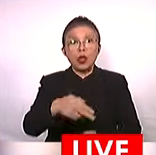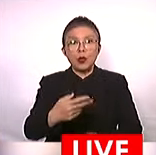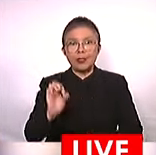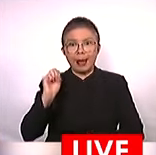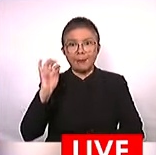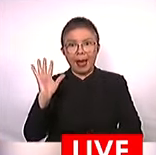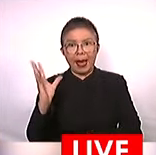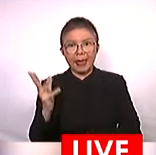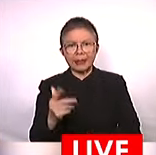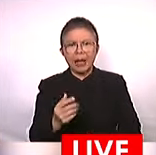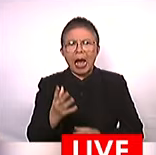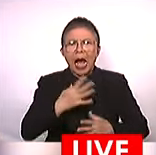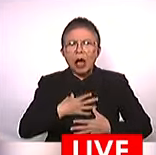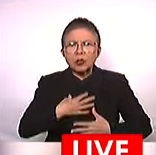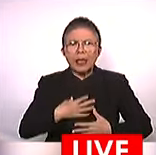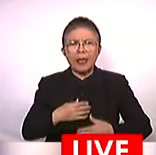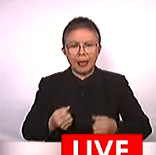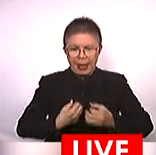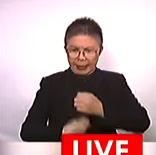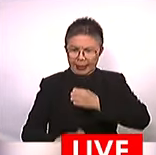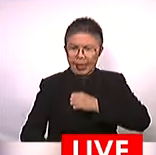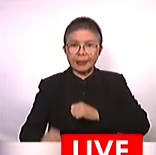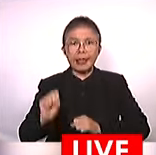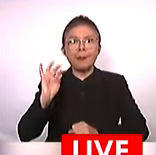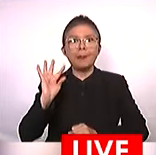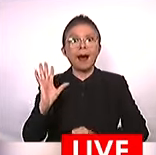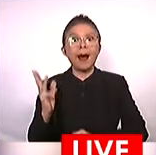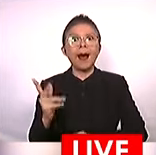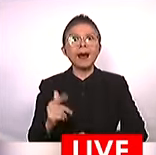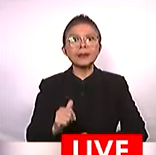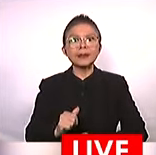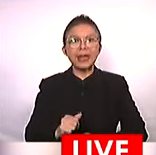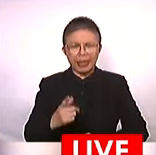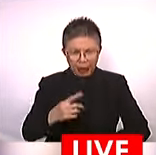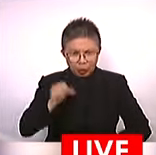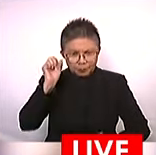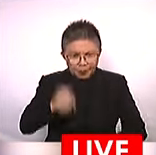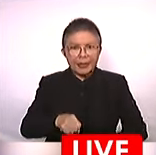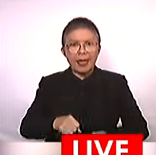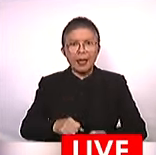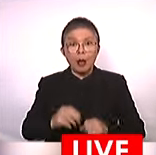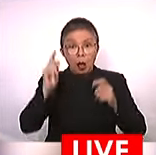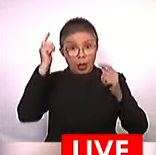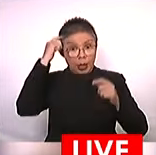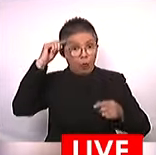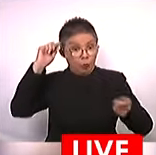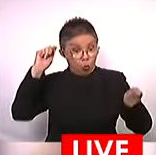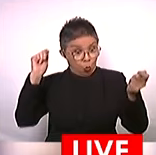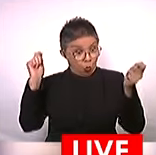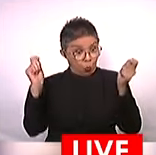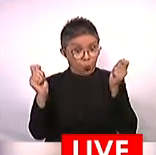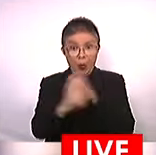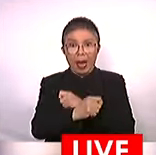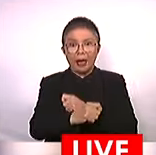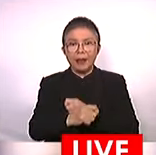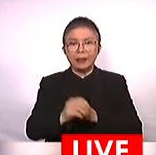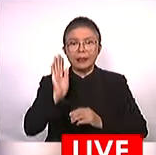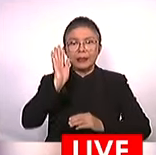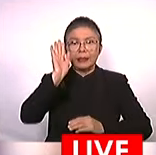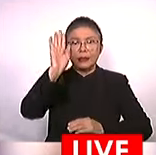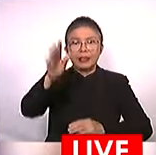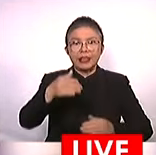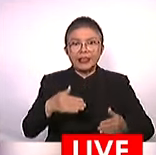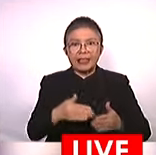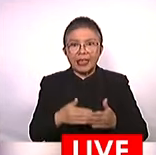emas dibutuhkan generasi emas kita harus mampu merubah future